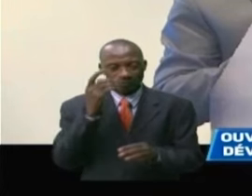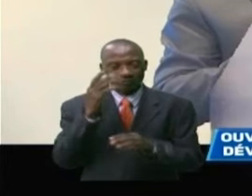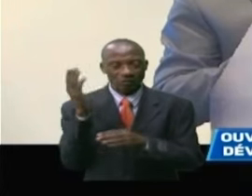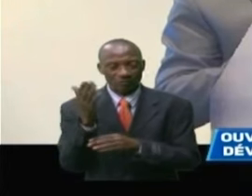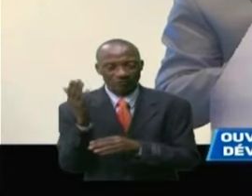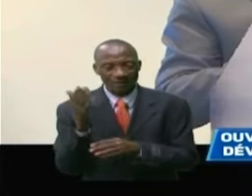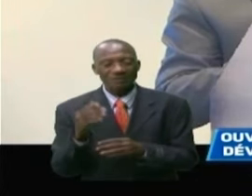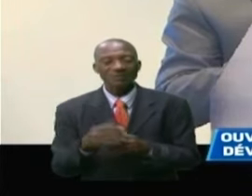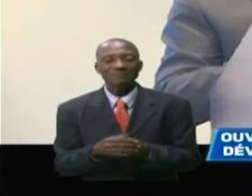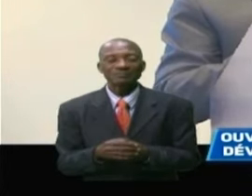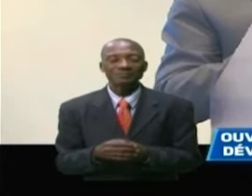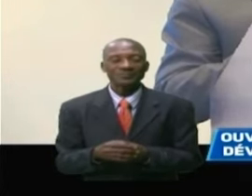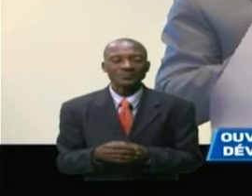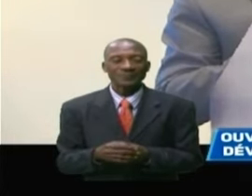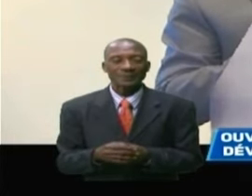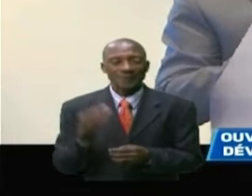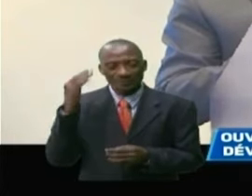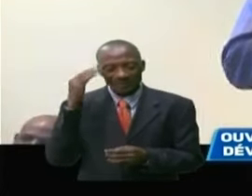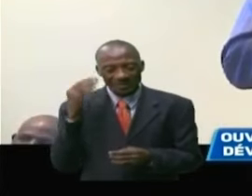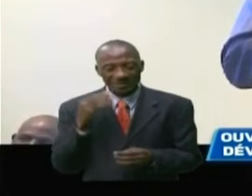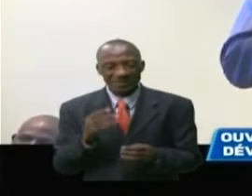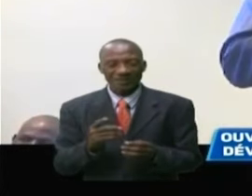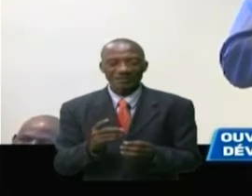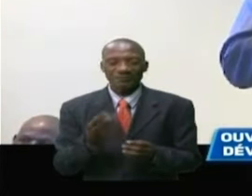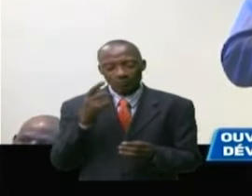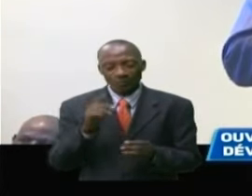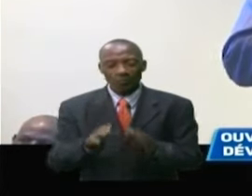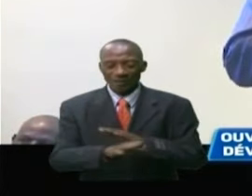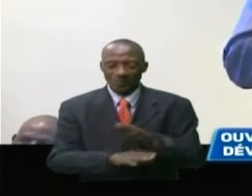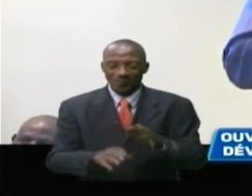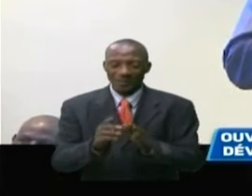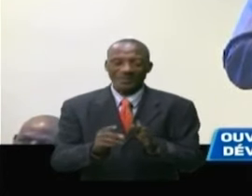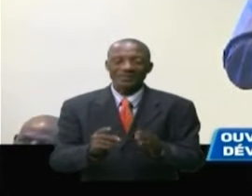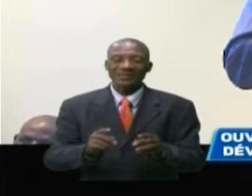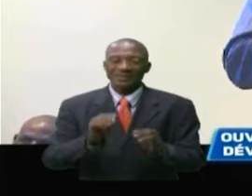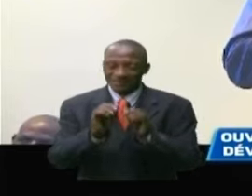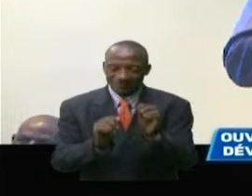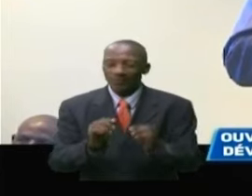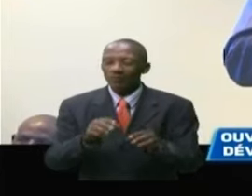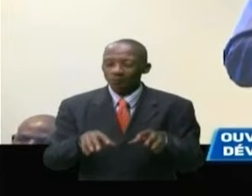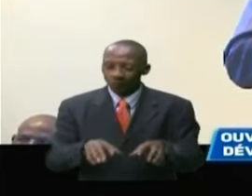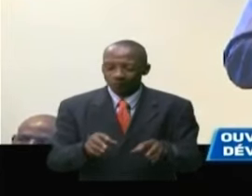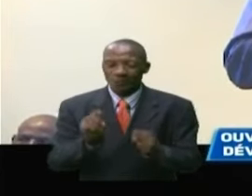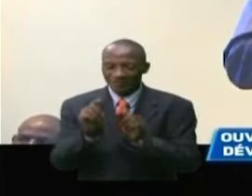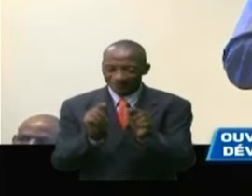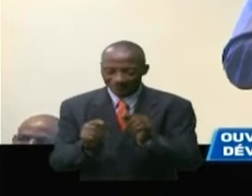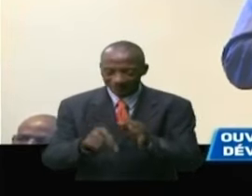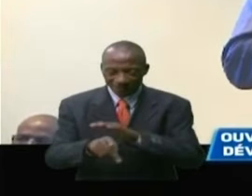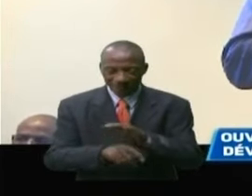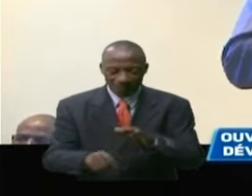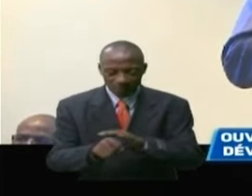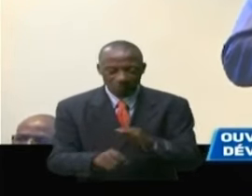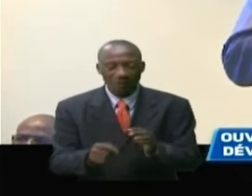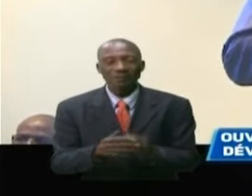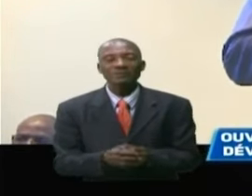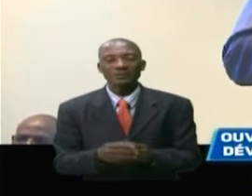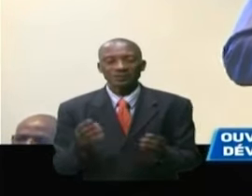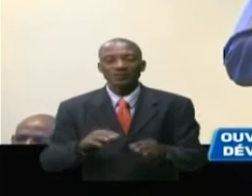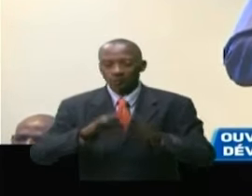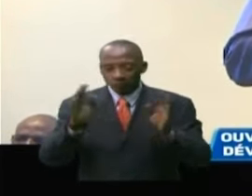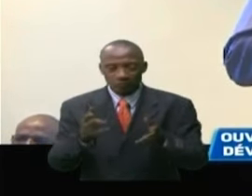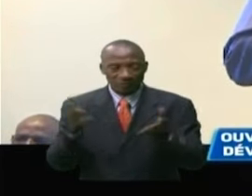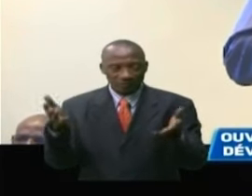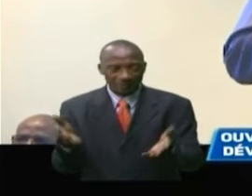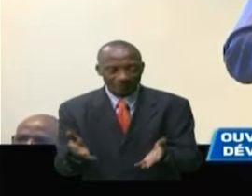ministre de la décentralisation et réforme institutionnelle. Sur ce, je souhaite plein succès à ces assises